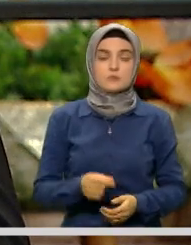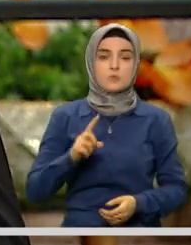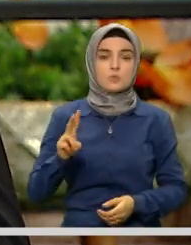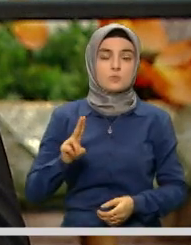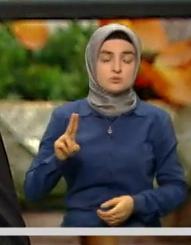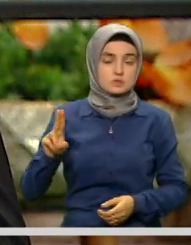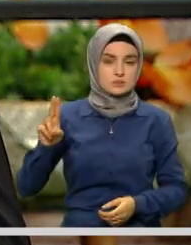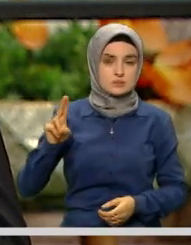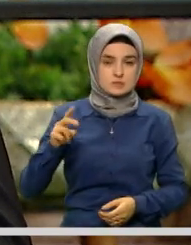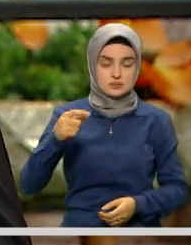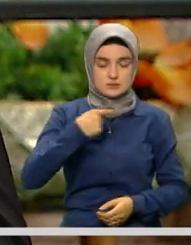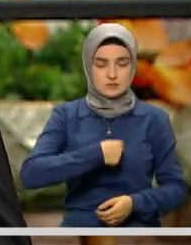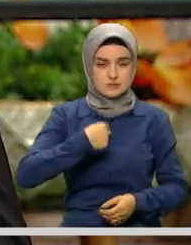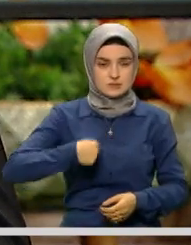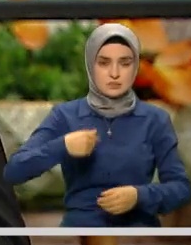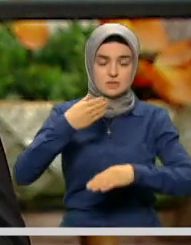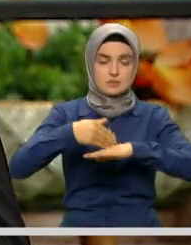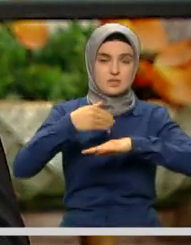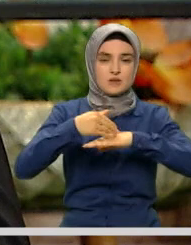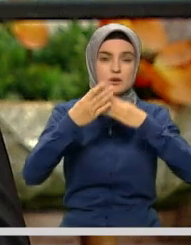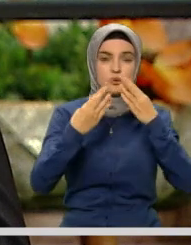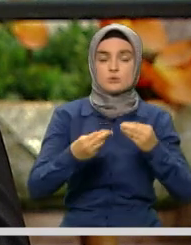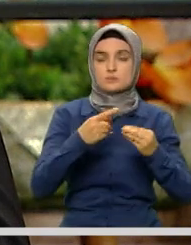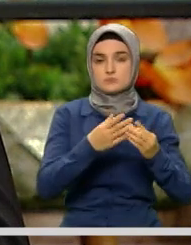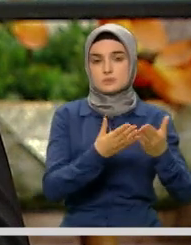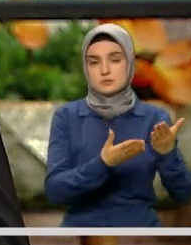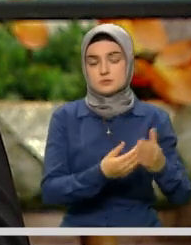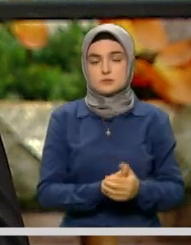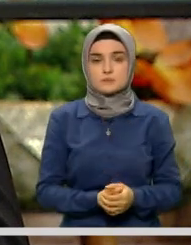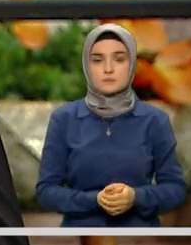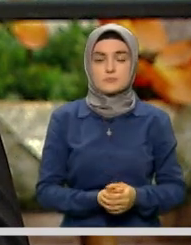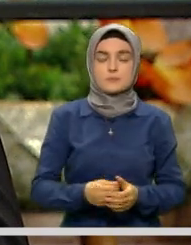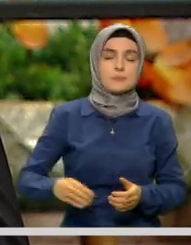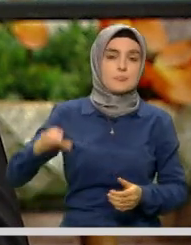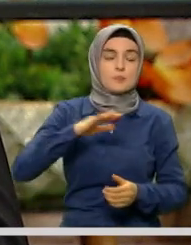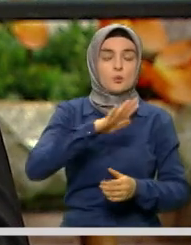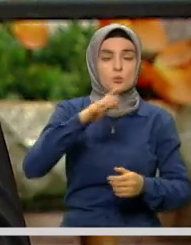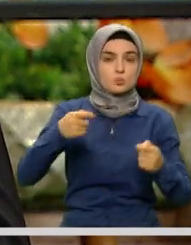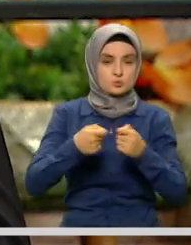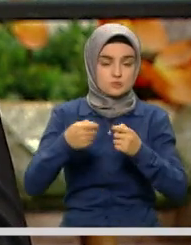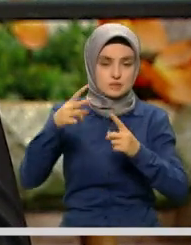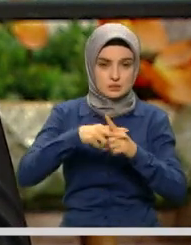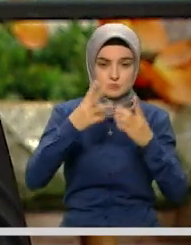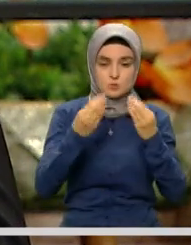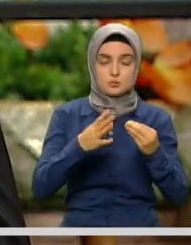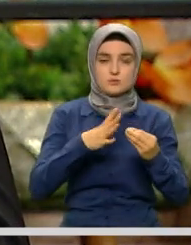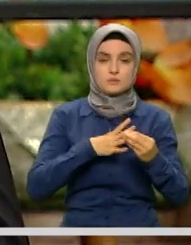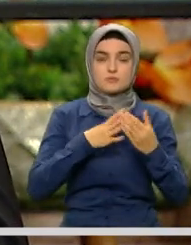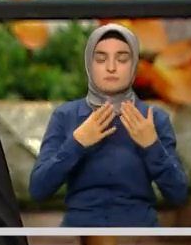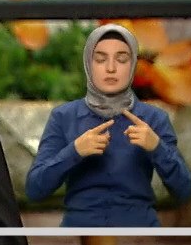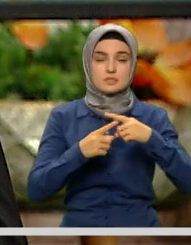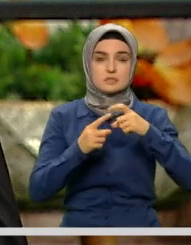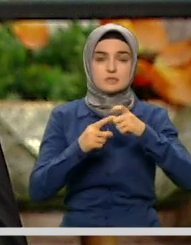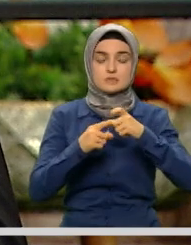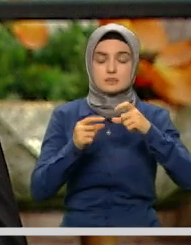bir sahabe ve bütün İslam'ın bütün gazvelerine, cihatlarına katılmış bir sahabe. Fakat Tebük